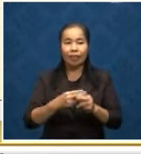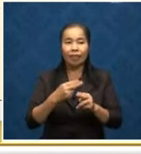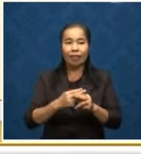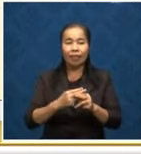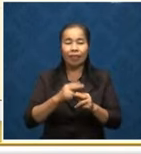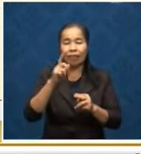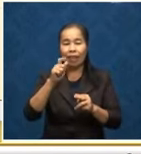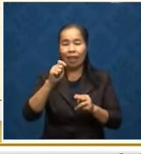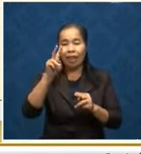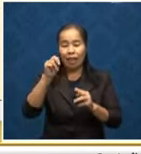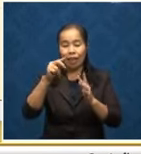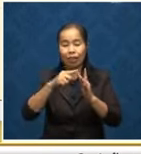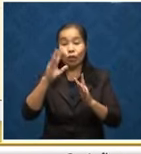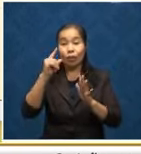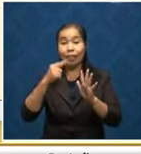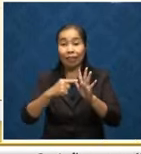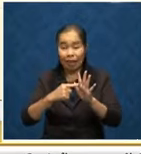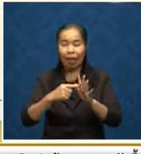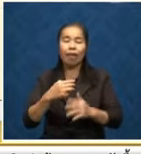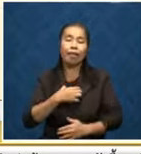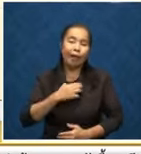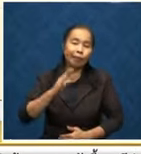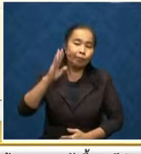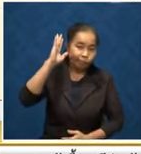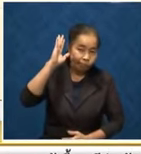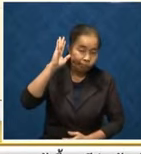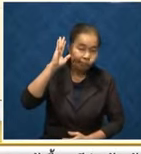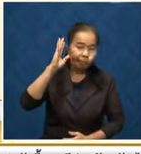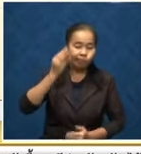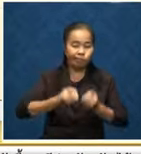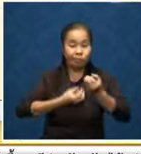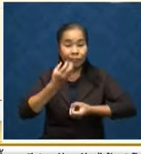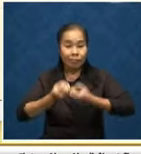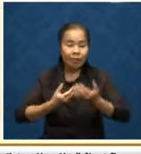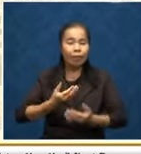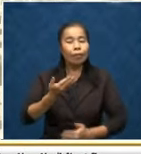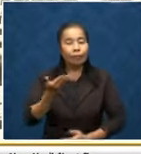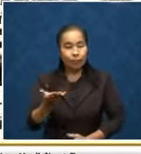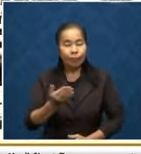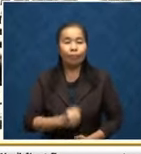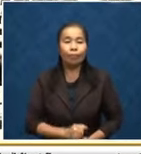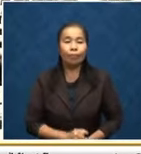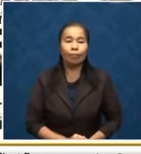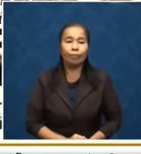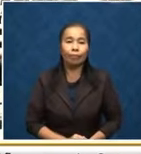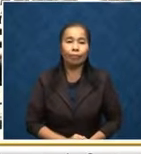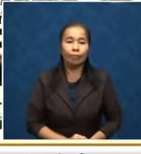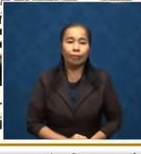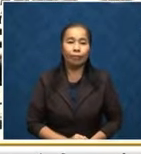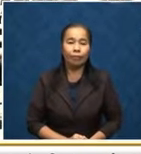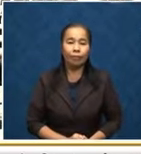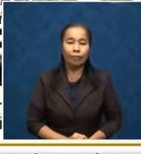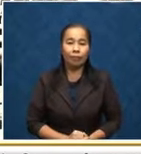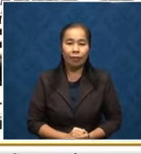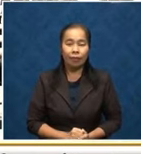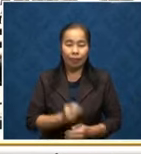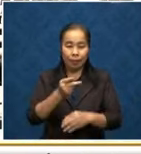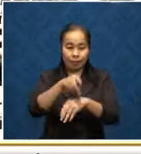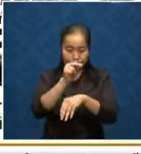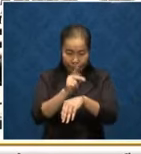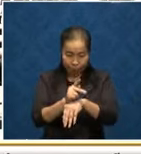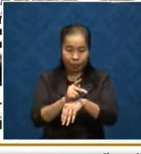ยศรีนะครับจะขอแสดงความคิดเห็นในประเด็นนี้ครับขอเชิญครับท่านอนุชาครับ กับเรียนท่านประธานสภาที่เค